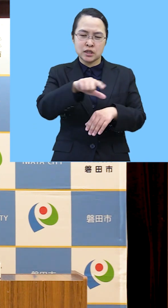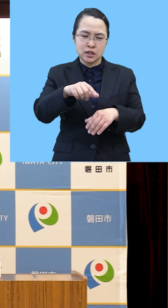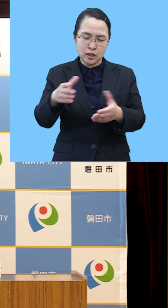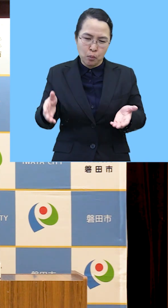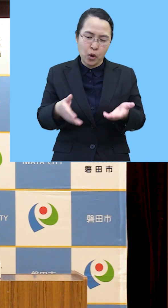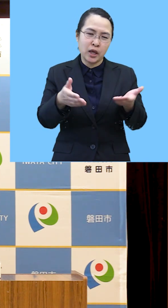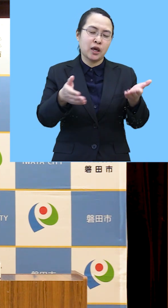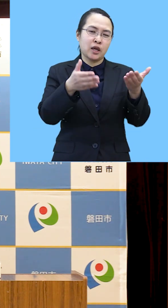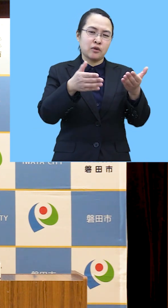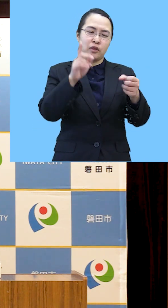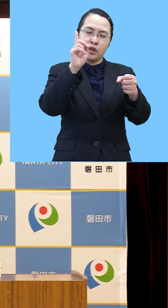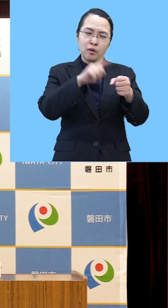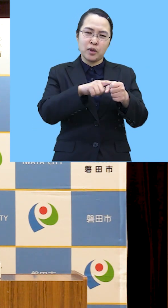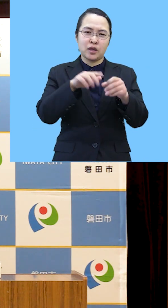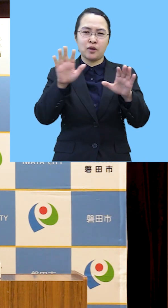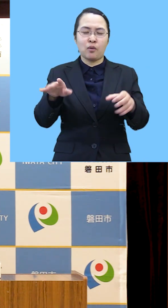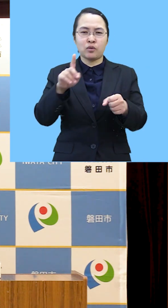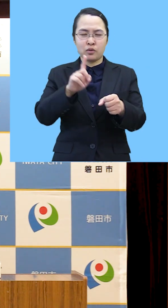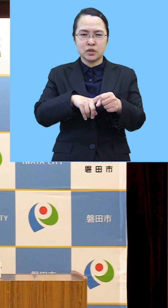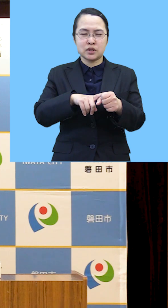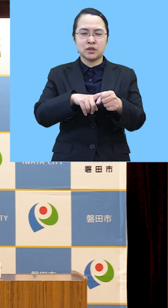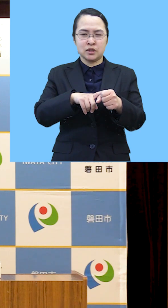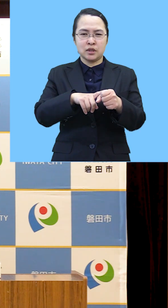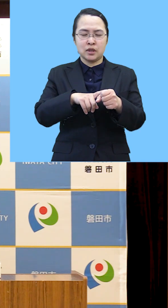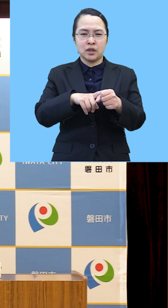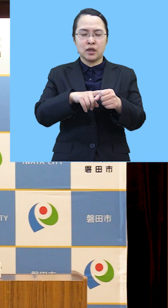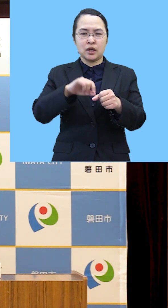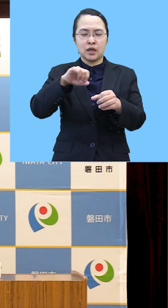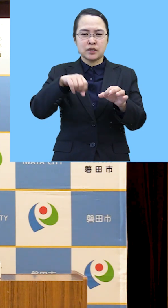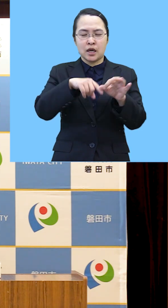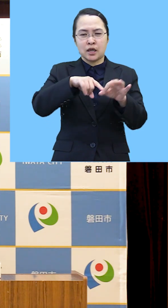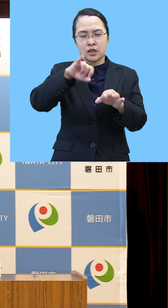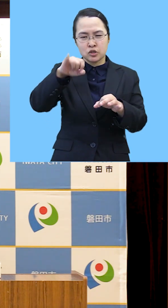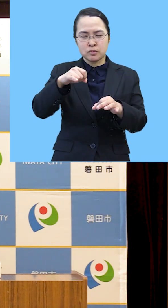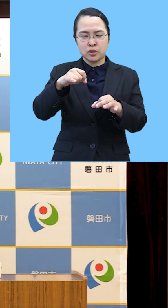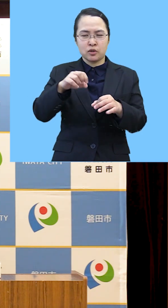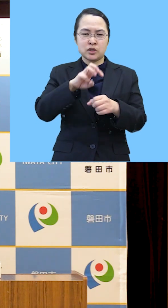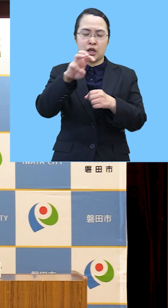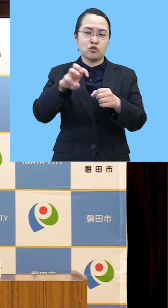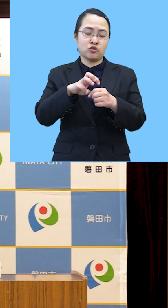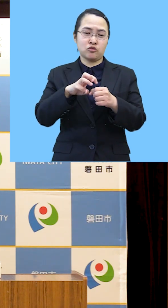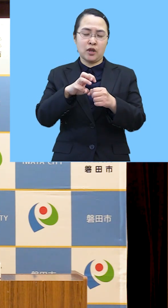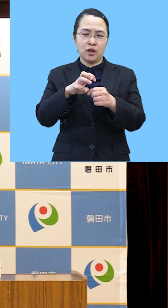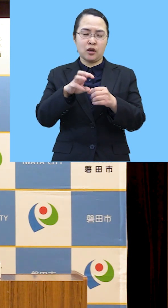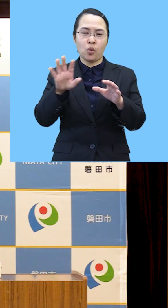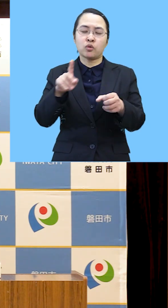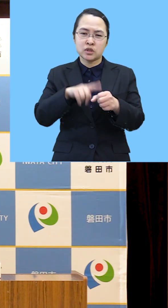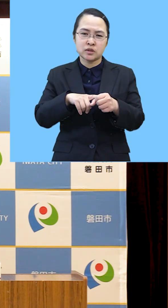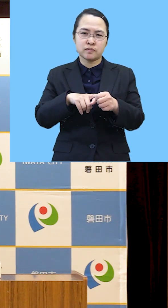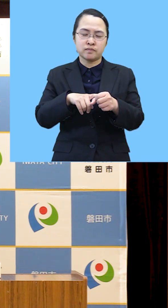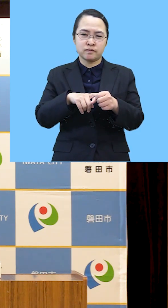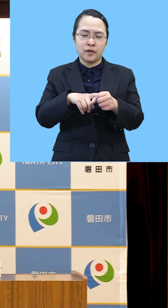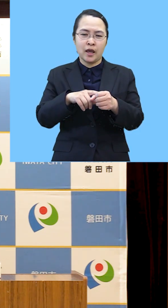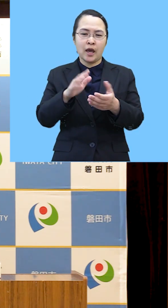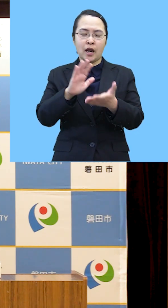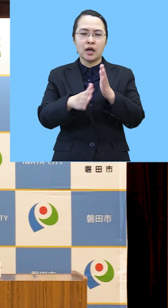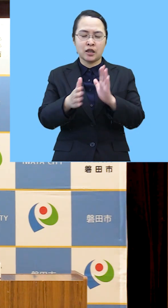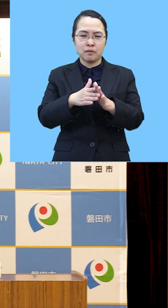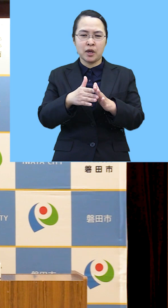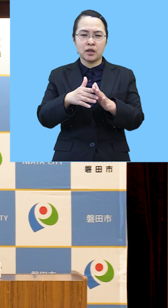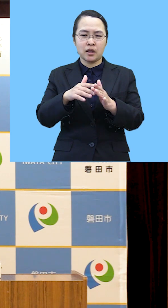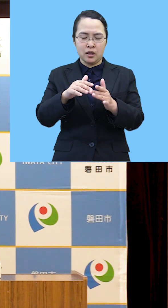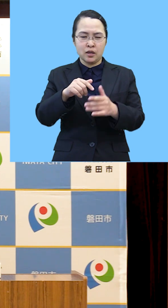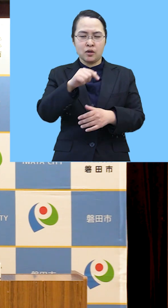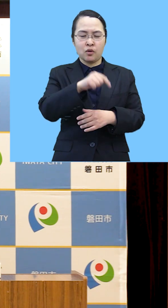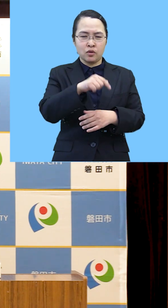上げれるようにですね、今年ジュビロは特に30周年ということもありますから、改めてホームタウンとの関係